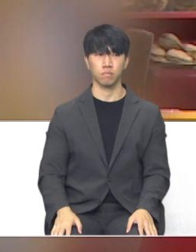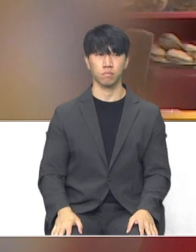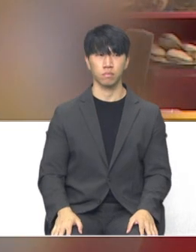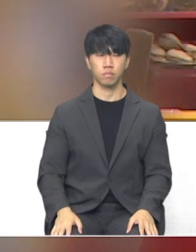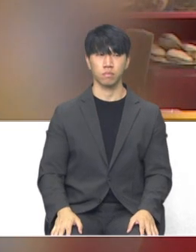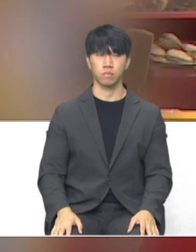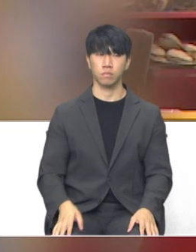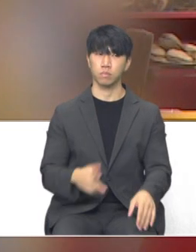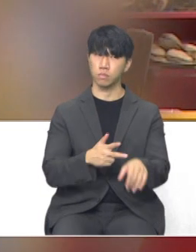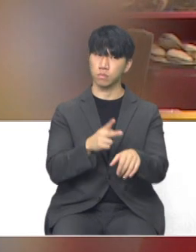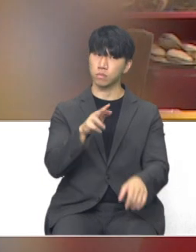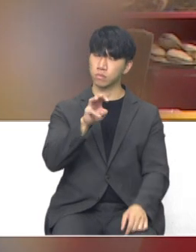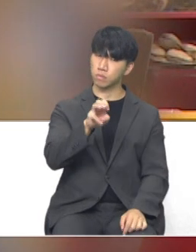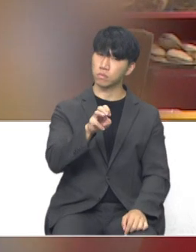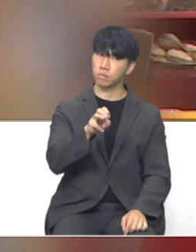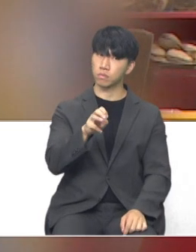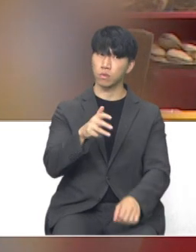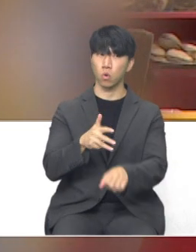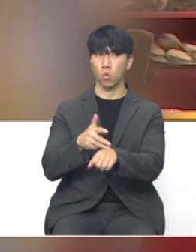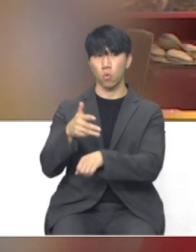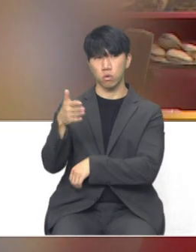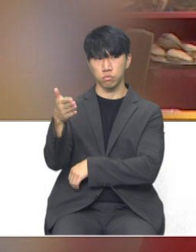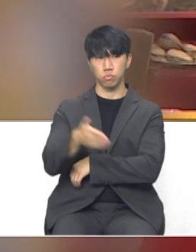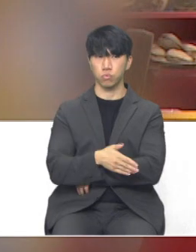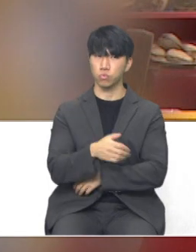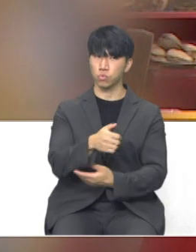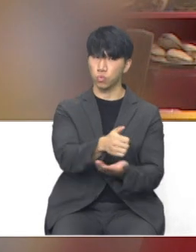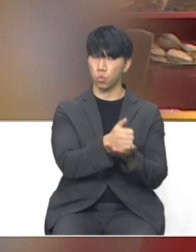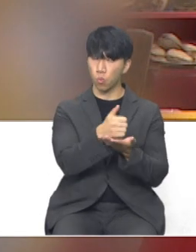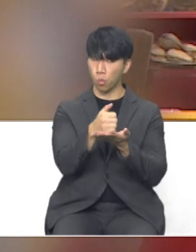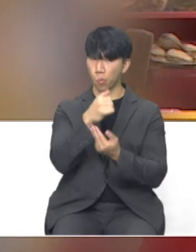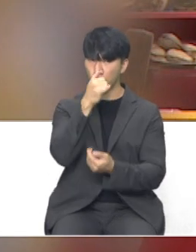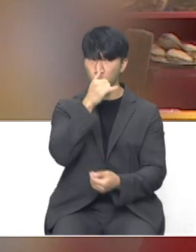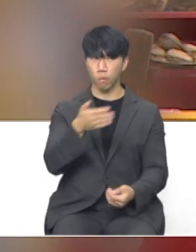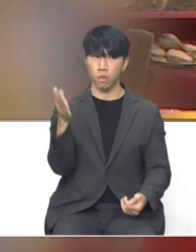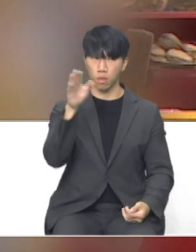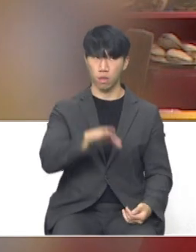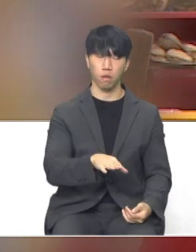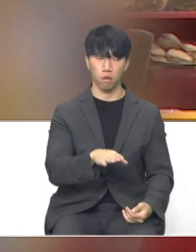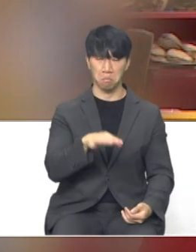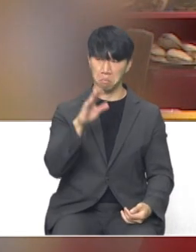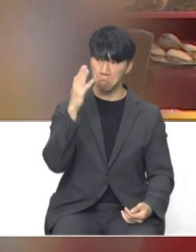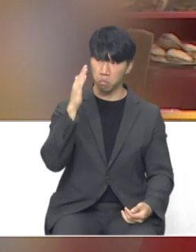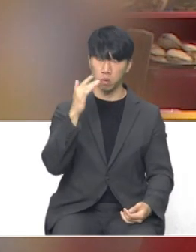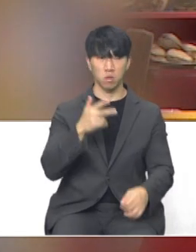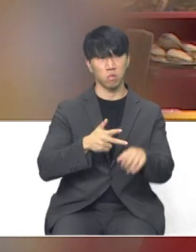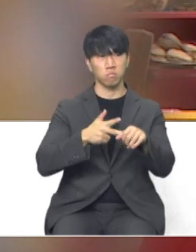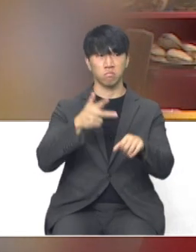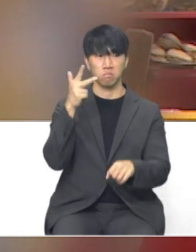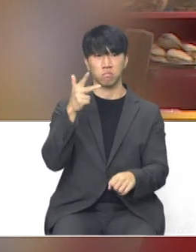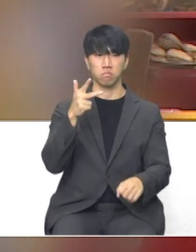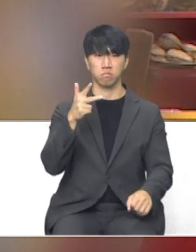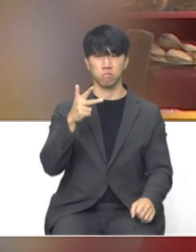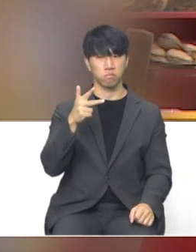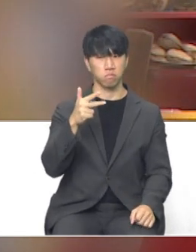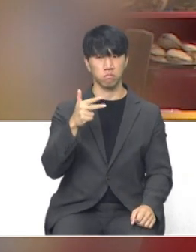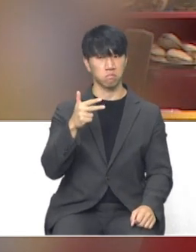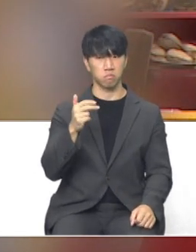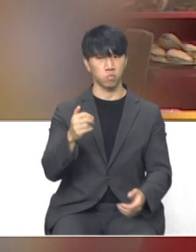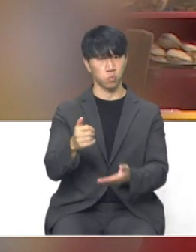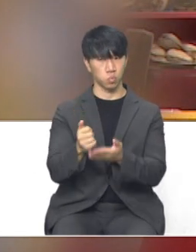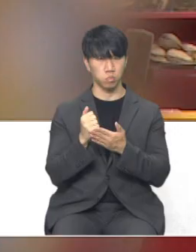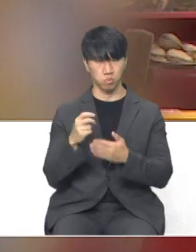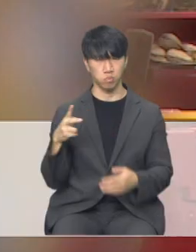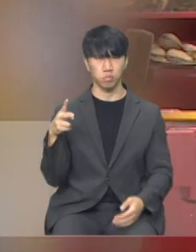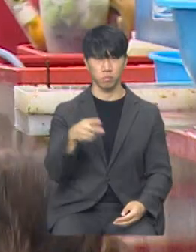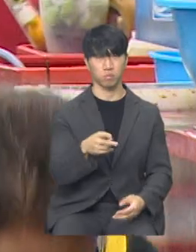7시 반, 8시까지는 어느 정도 손님이 그래도 내렸는데 요즘은 한 7시쯤 되면 이제 거의 끊기니까.